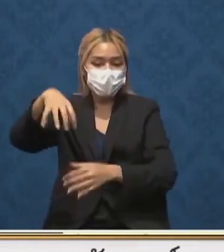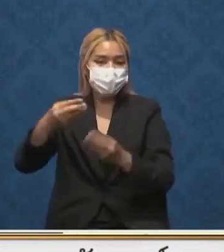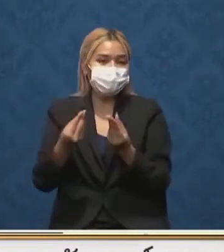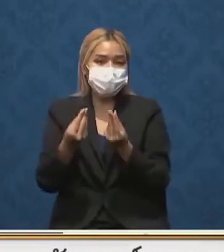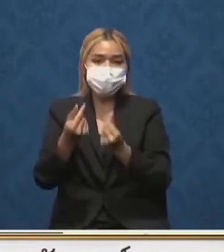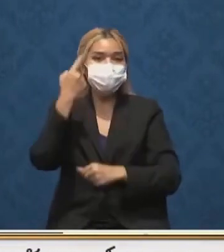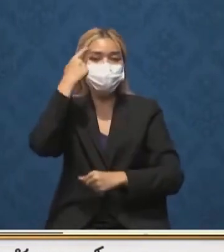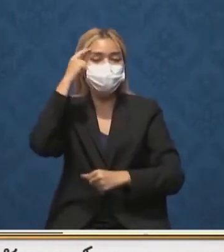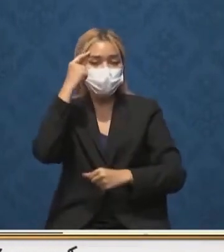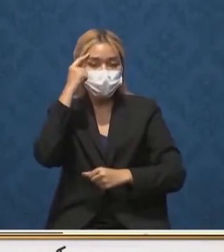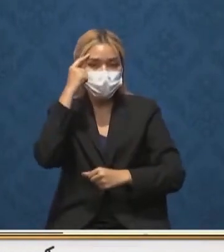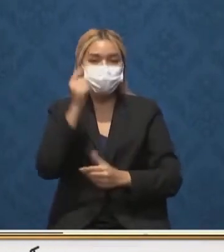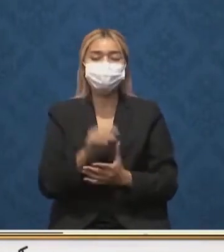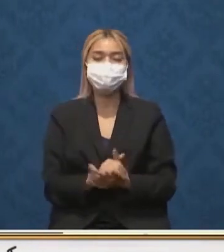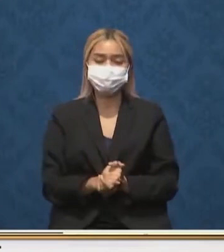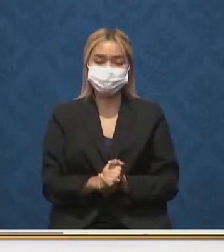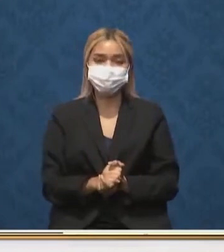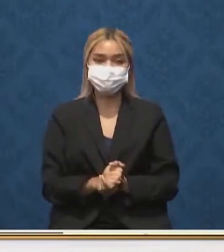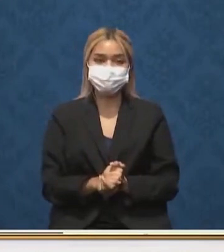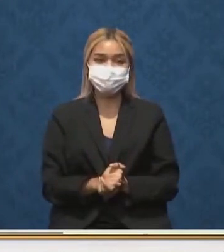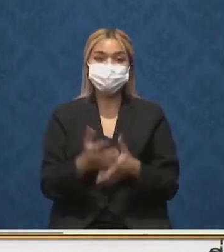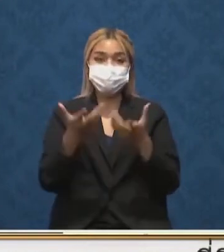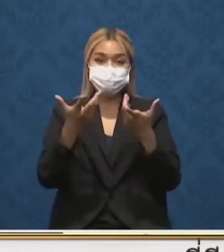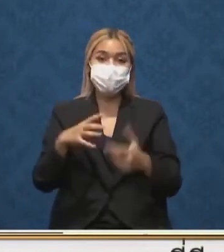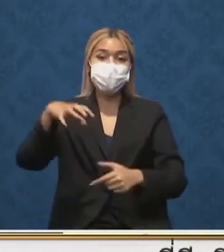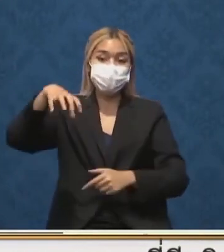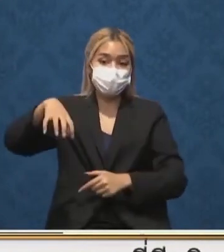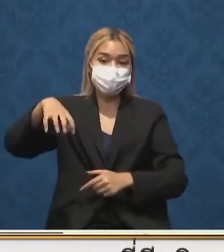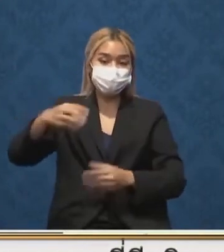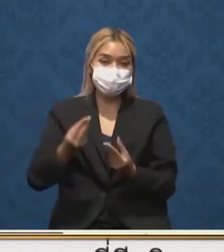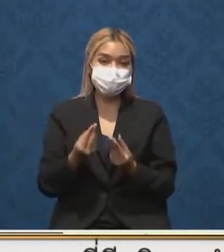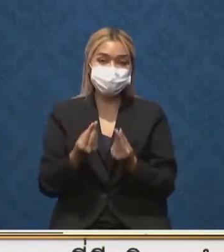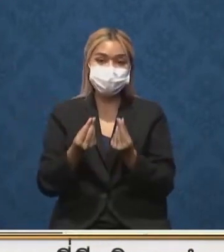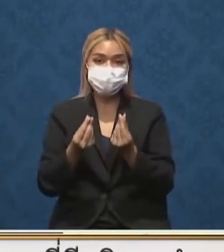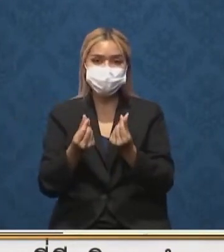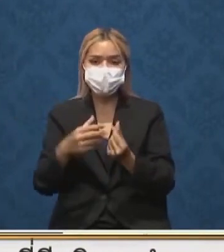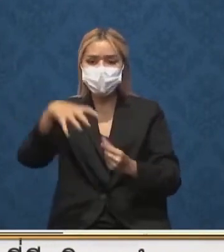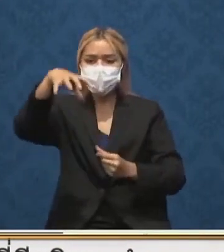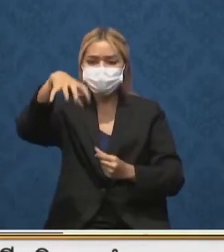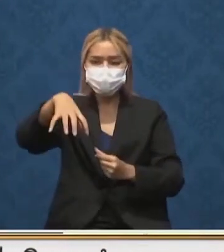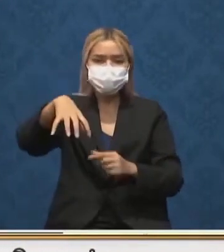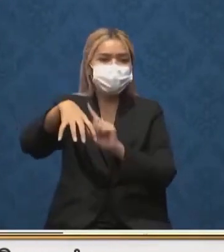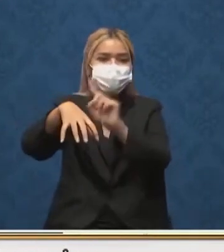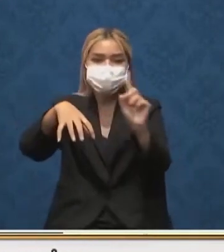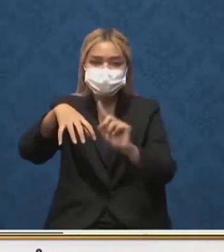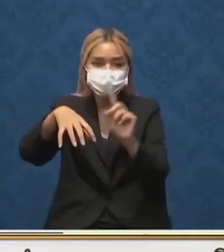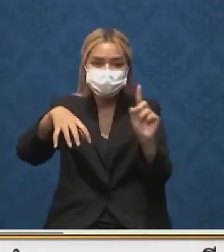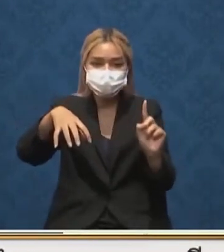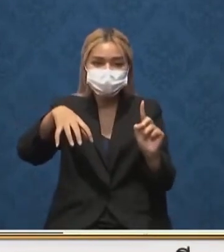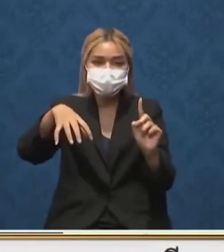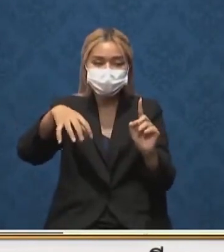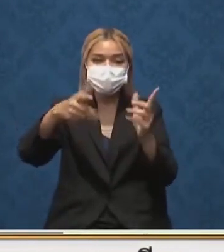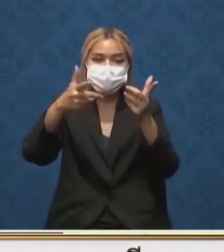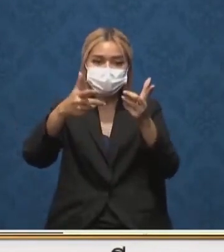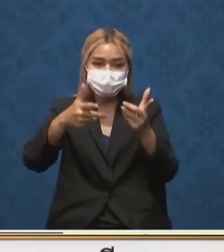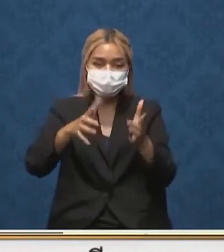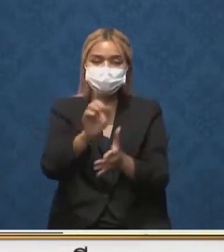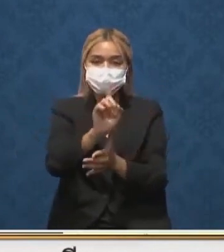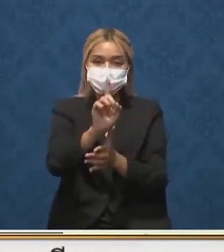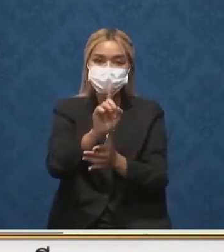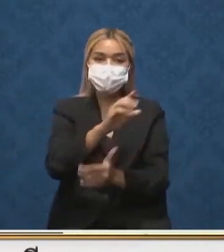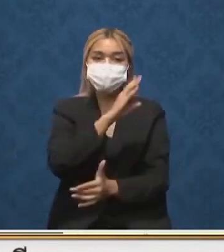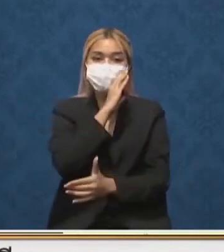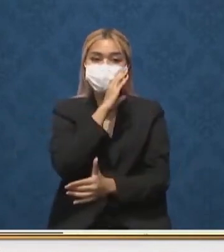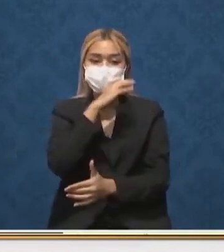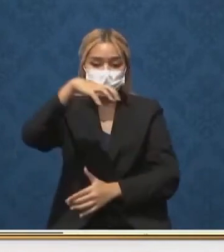ผมกำลังจะเรียนให้ทราบว่าแล้วกรมที่ดินอยู่ที่จุดใดกรมที่ดินจะต้องทำทุก